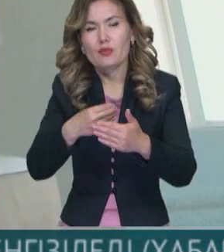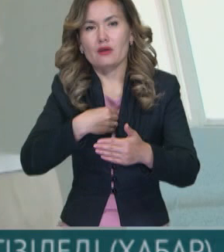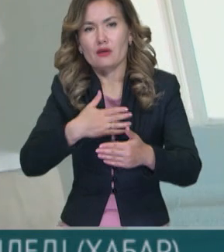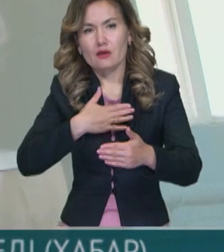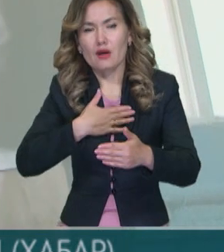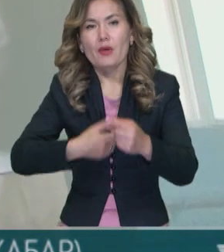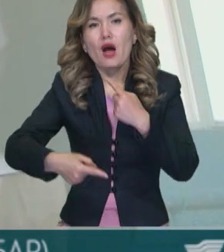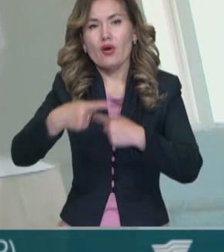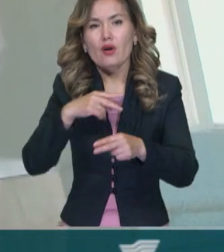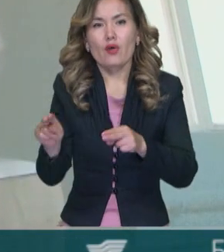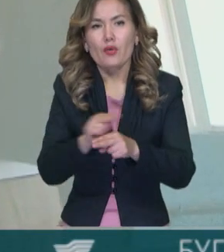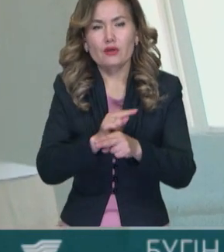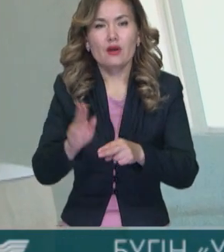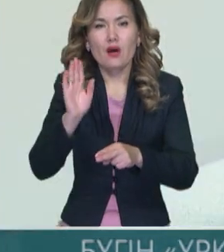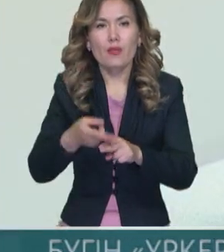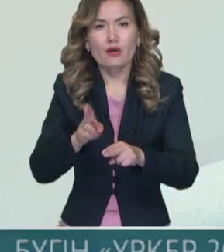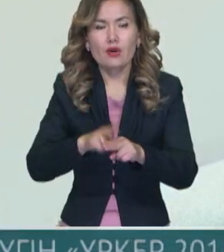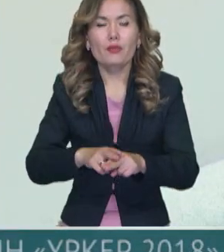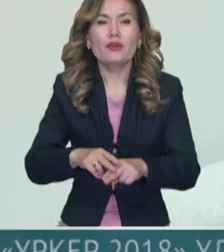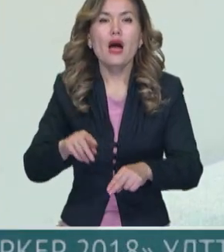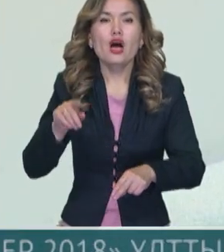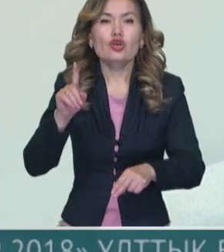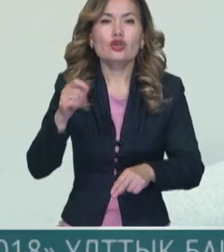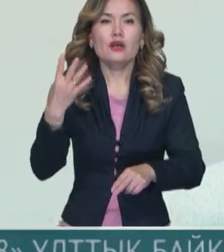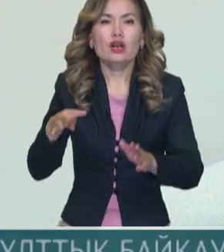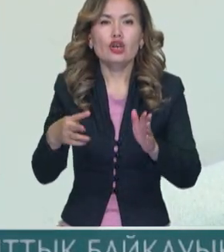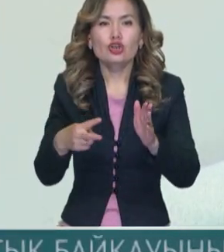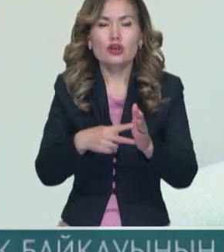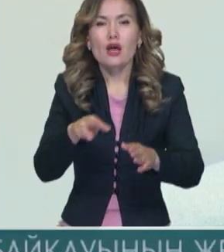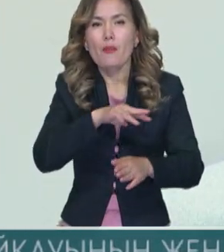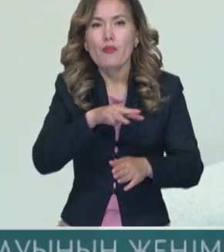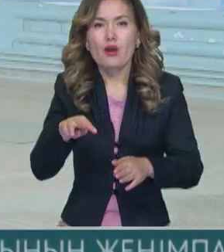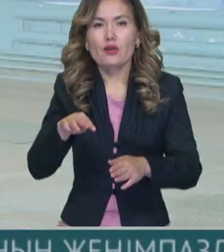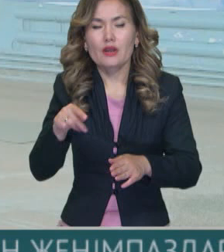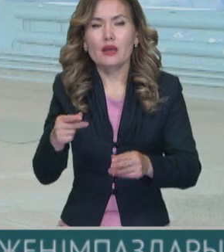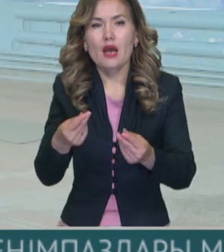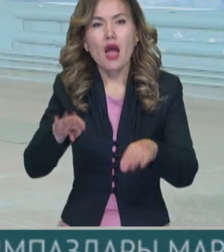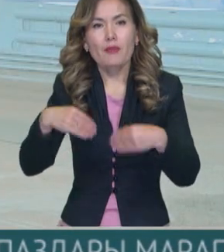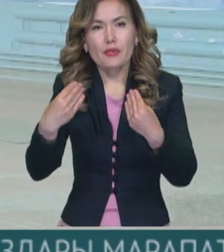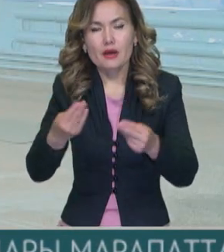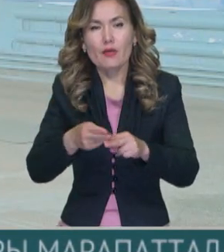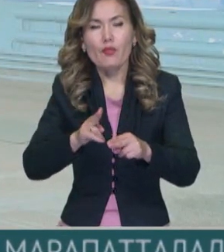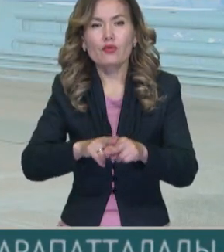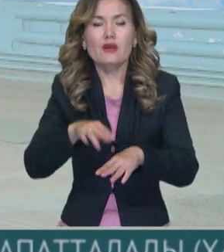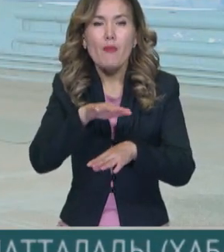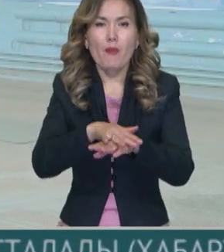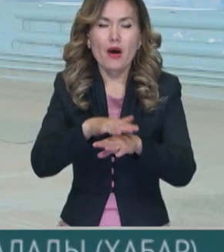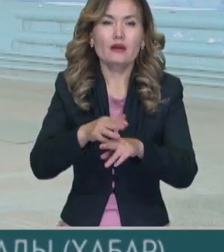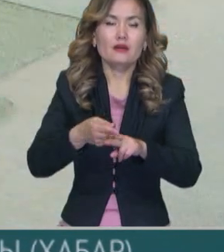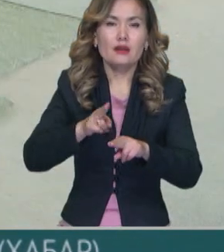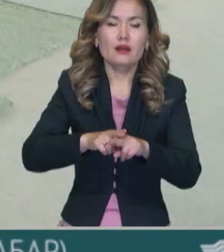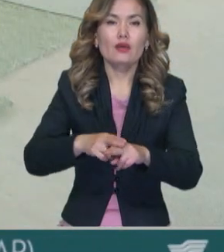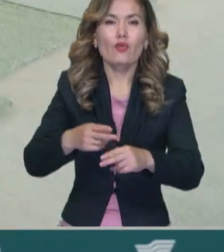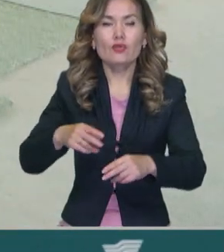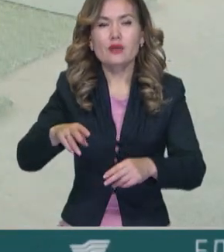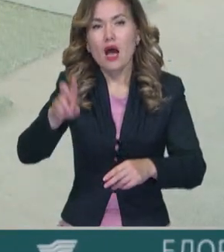облыстық әкімдік ғимаратты банкте кепілдікте тұрған жерінен 147 миллион теңге беріп қайтарып алды. Енді мұнда 200-ге жуық бала 42 айынан